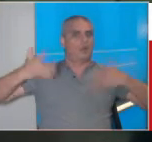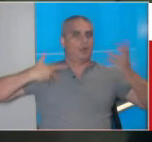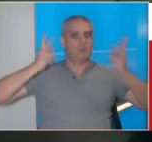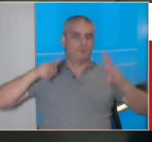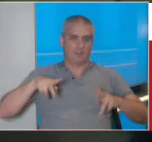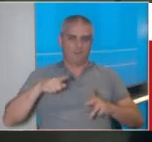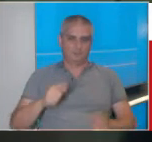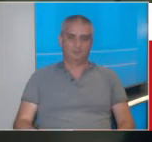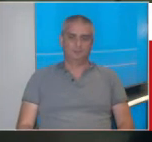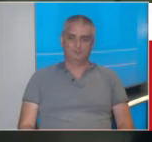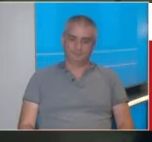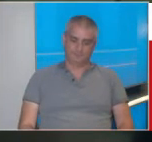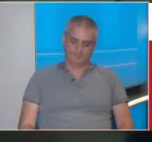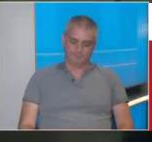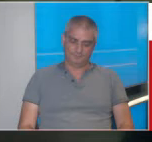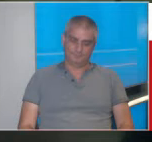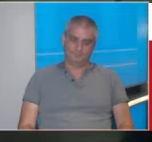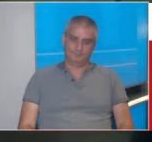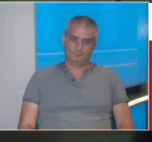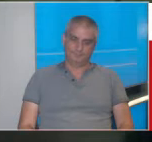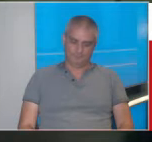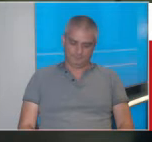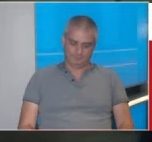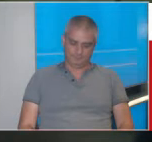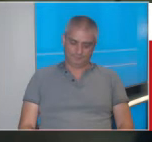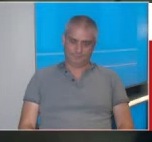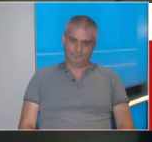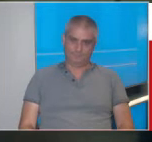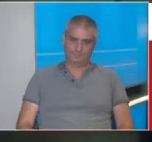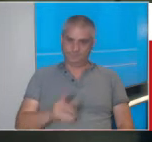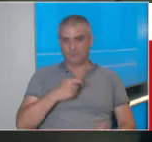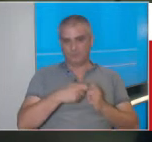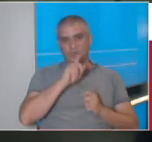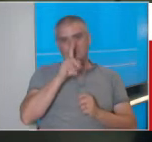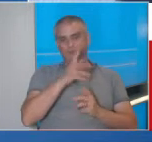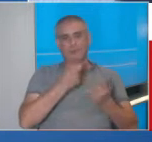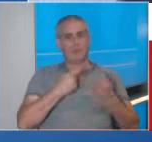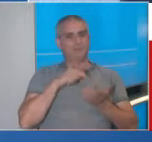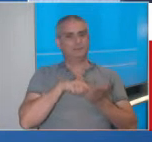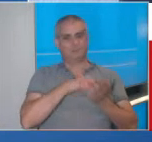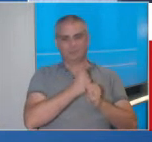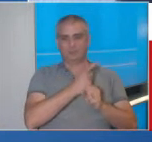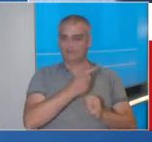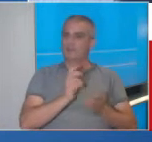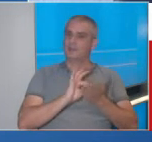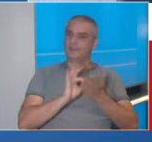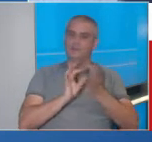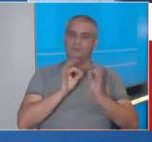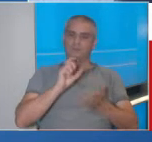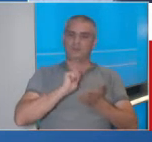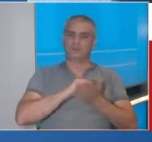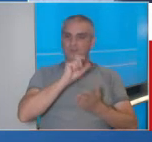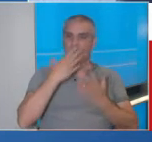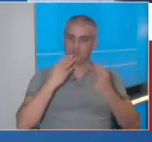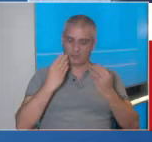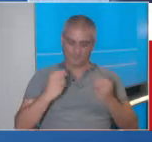מה שנקרא בהפעלתיות יתר, שככה שמה אולי סימן שאלה על המניעים שלה. מתן וסרמן, הכתב המשפטי של העיתון מעריב,